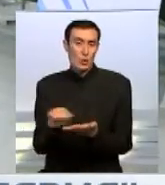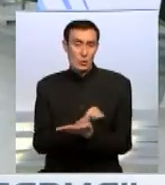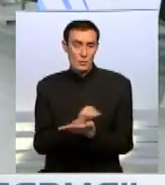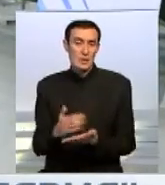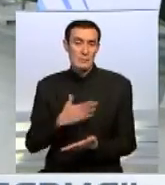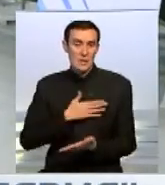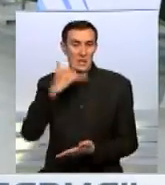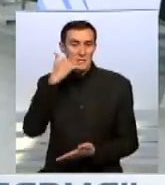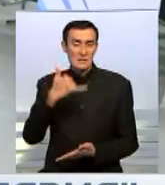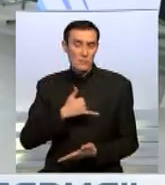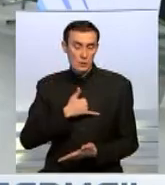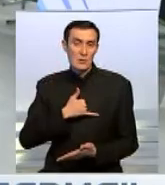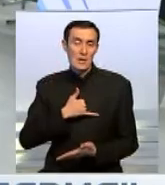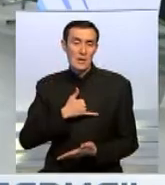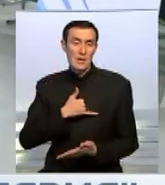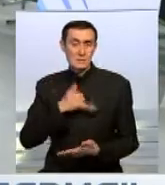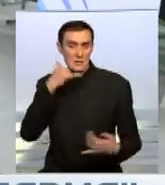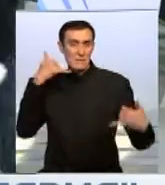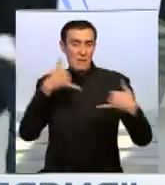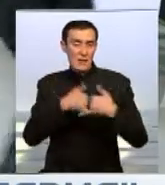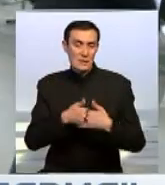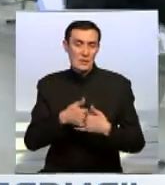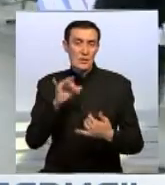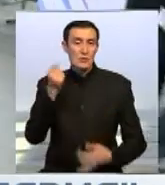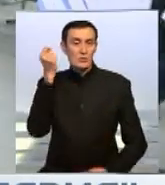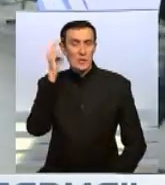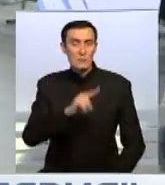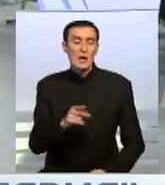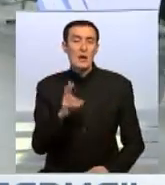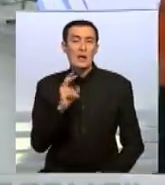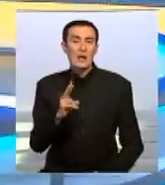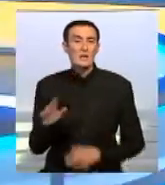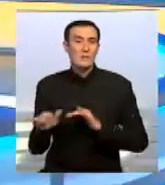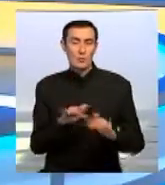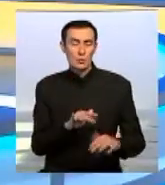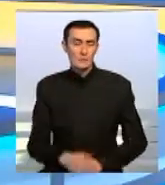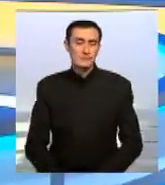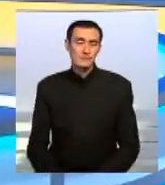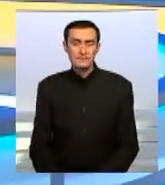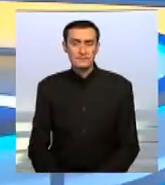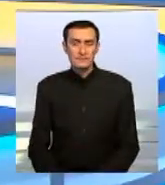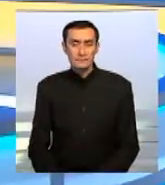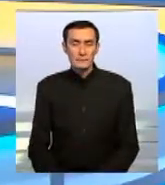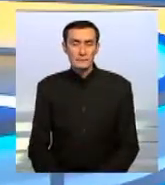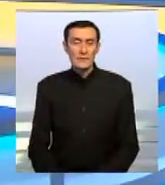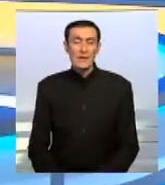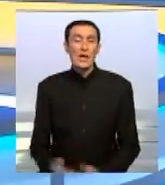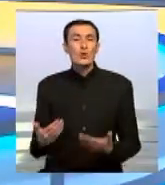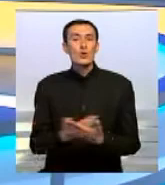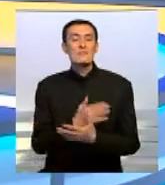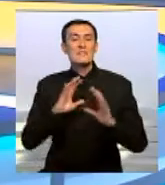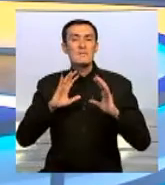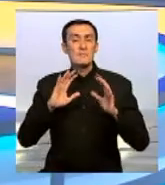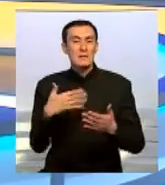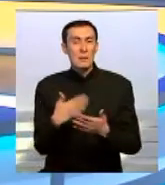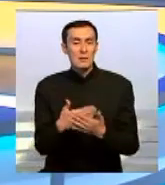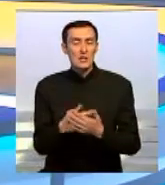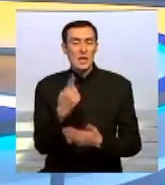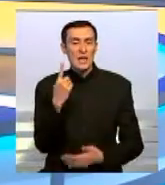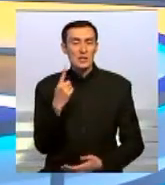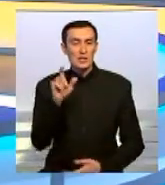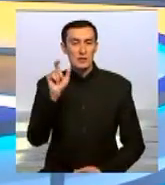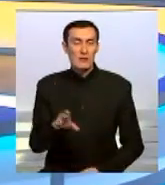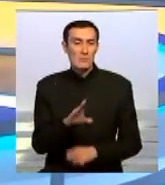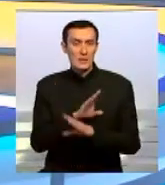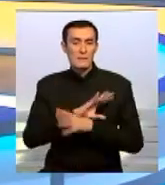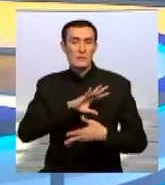документ, мне звонят, мы созваниваемся, как продвигаются вообще дела. Расскажем о том, что в мире по меньшей мере один человек